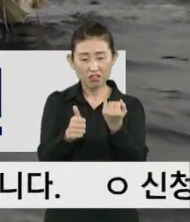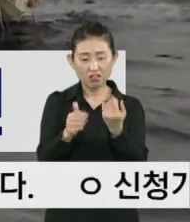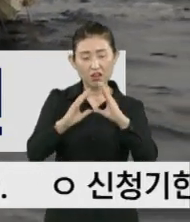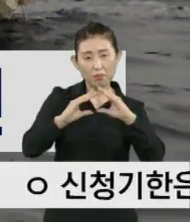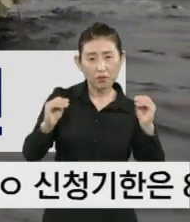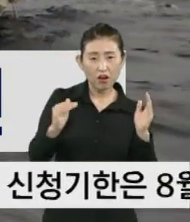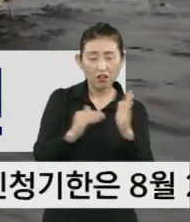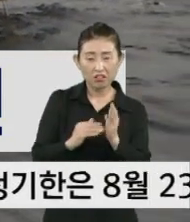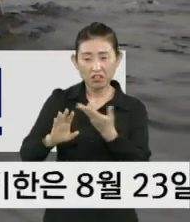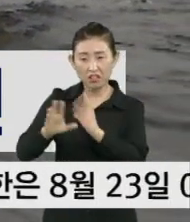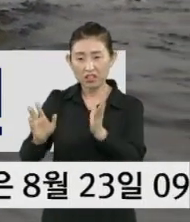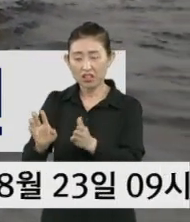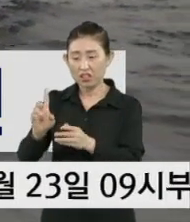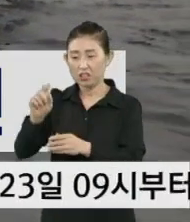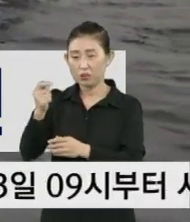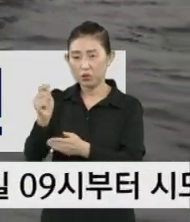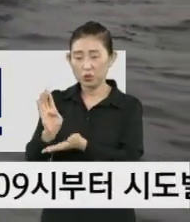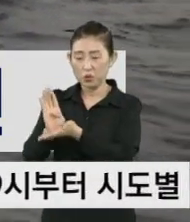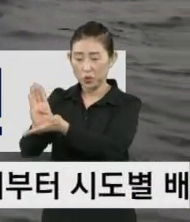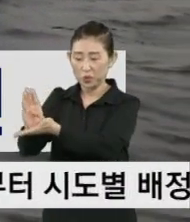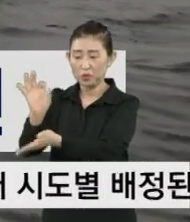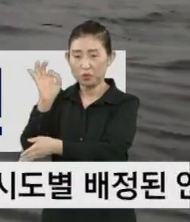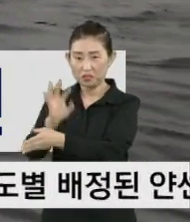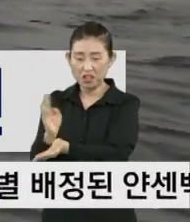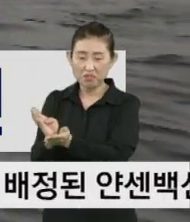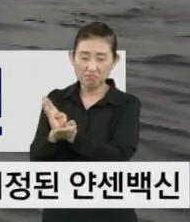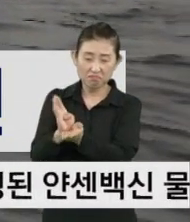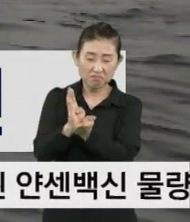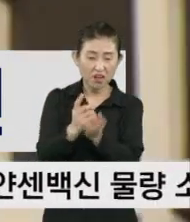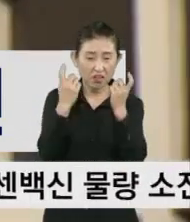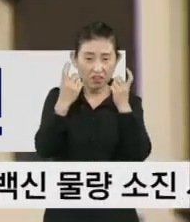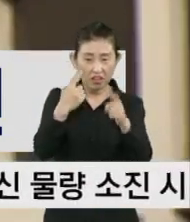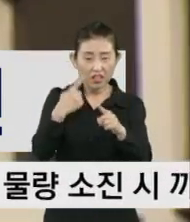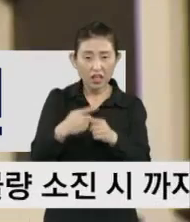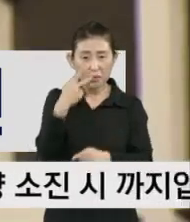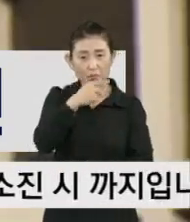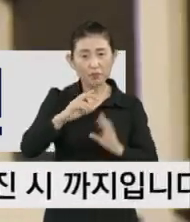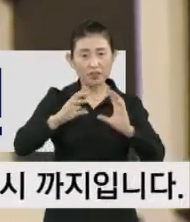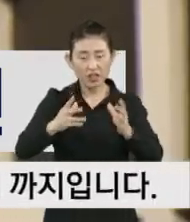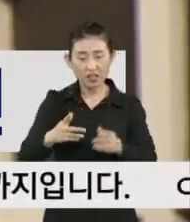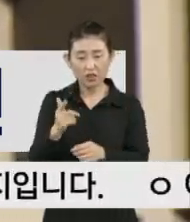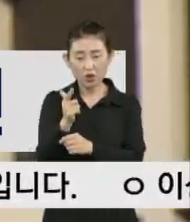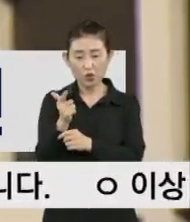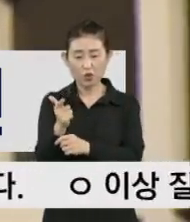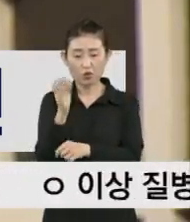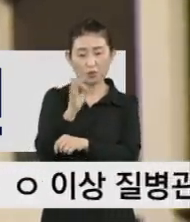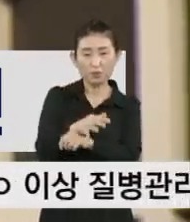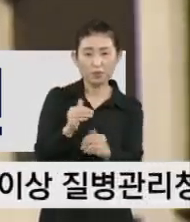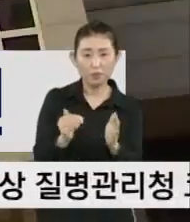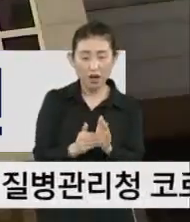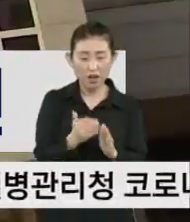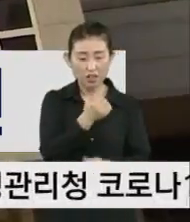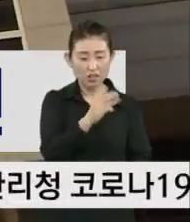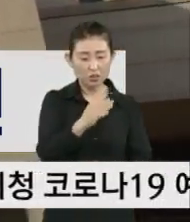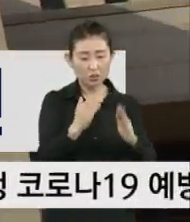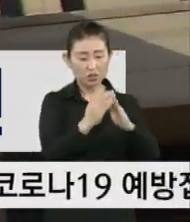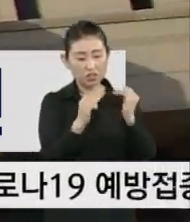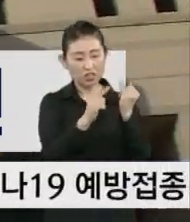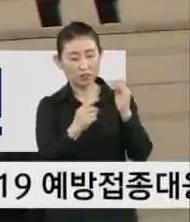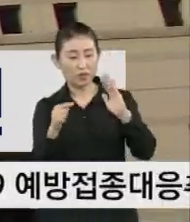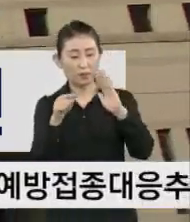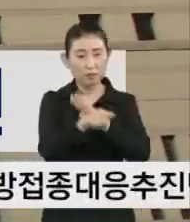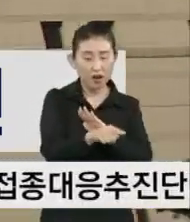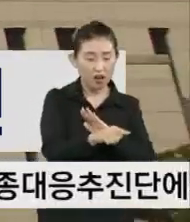헤어진 뒤 해외에서 15 톤급 요트를 산 뒤에 여행하던 중 필리핀에서 권총을 구매하고 세종시 여성 집으로